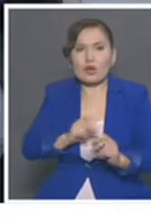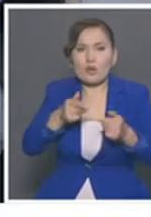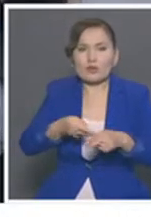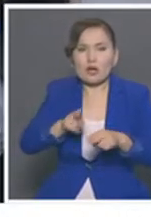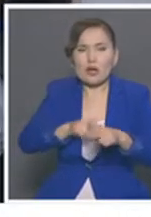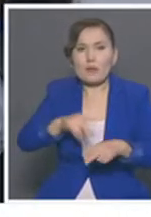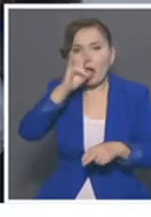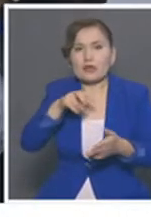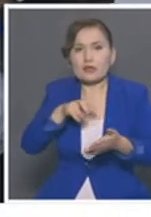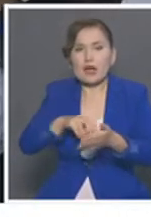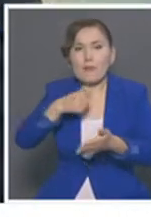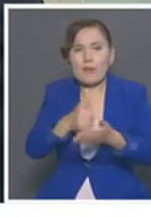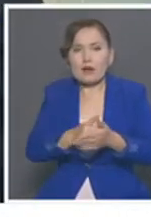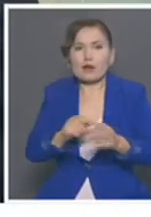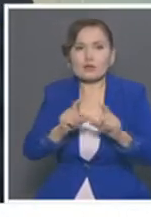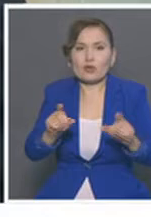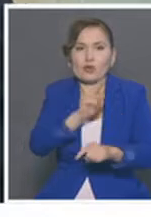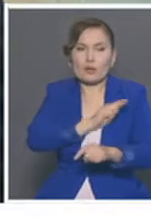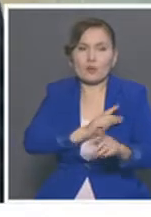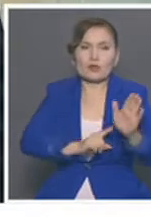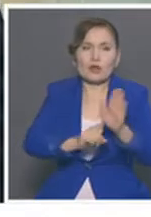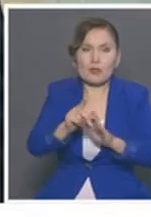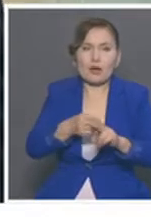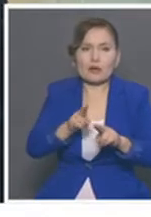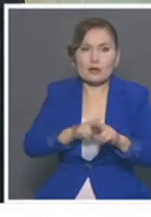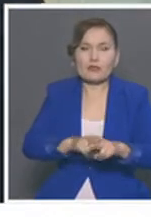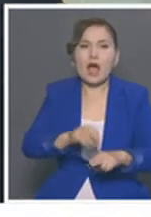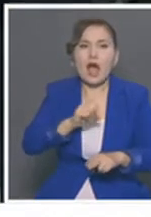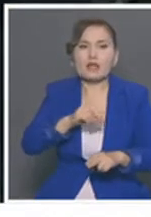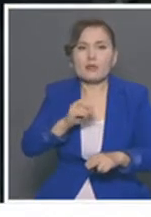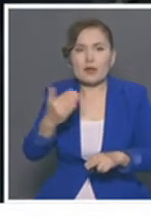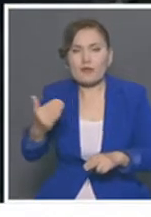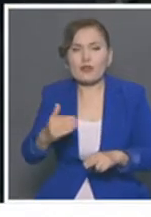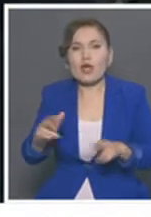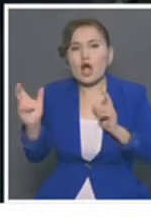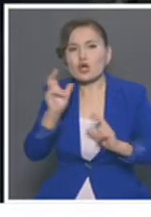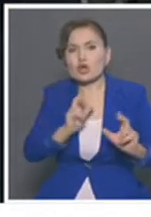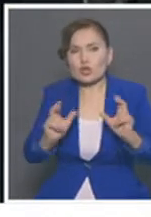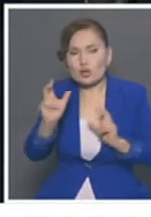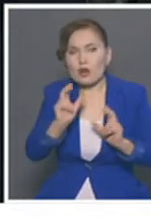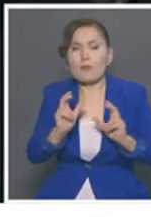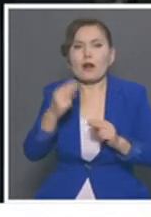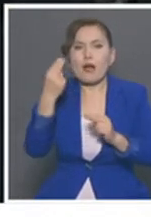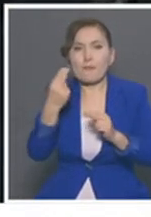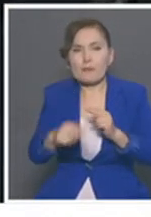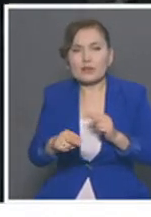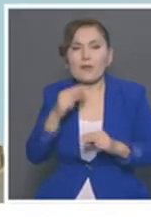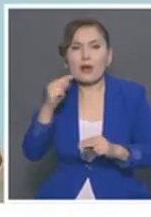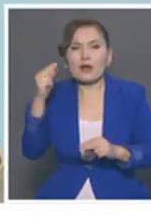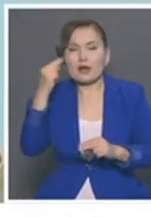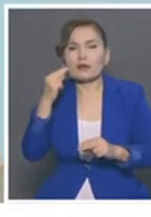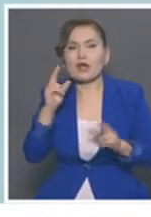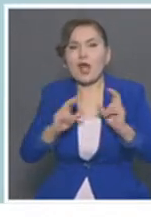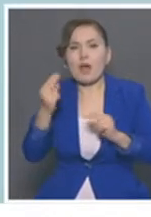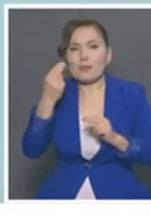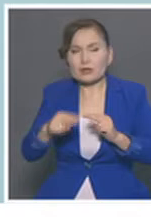Өзгелері Қазпоштаның бас мекемесінде еңбек етеді. Тілектес Адамбеков жоғары оқу орнын Қытайда бітіріп, ақшта IT саласында біршама